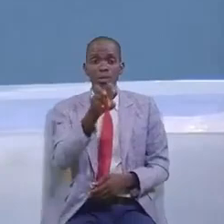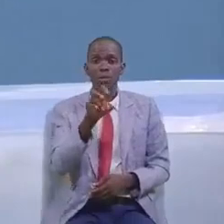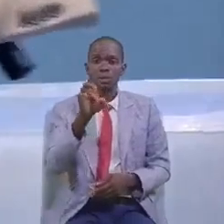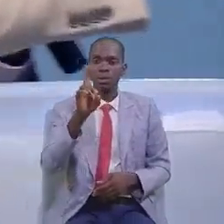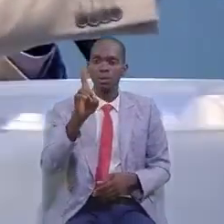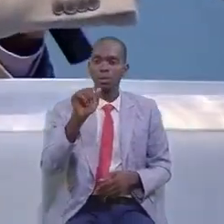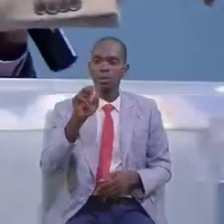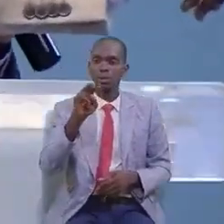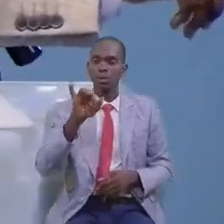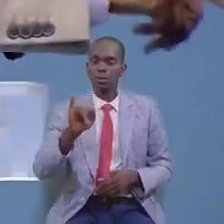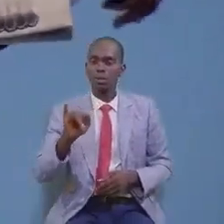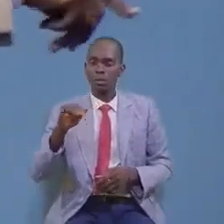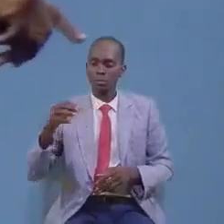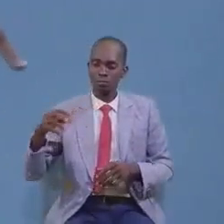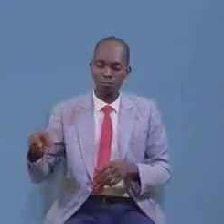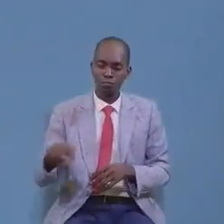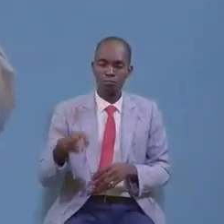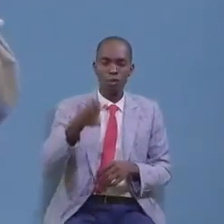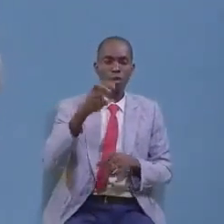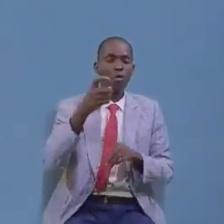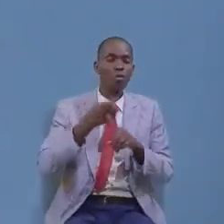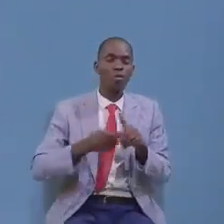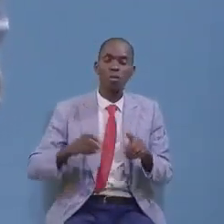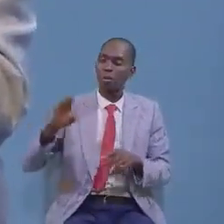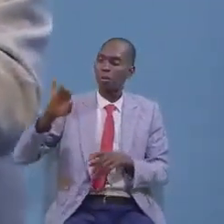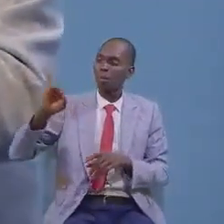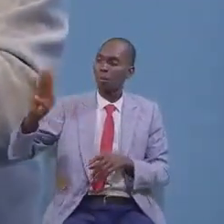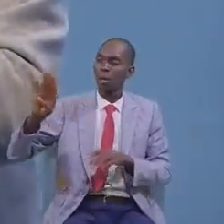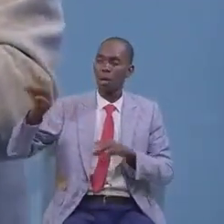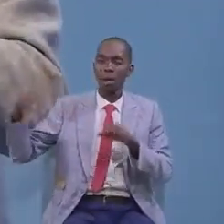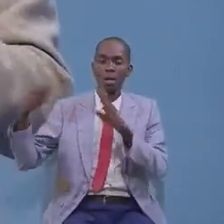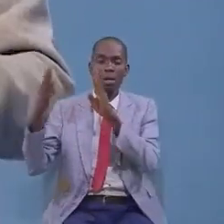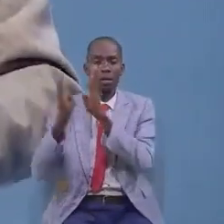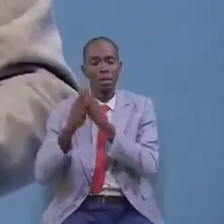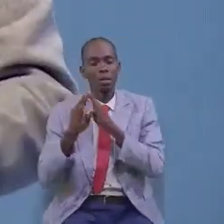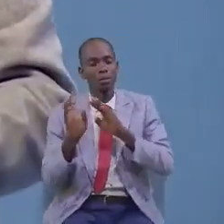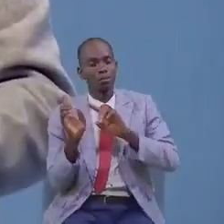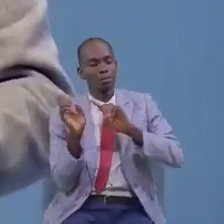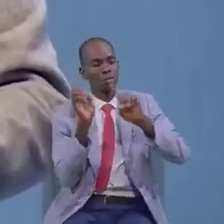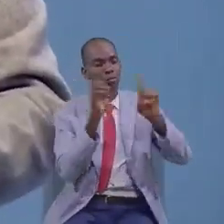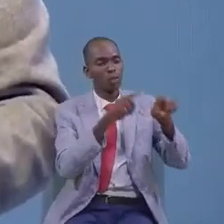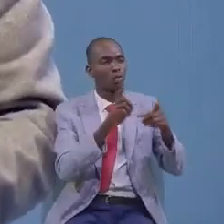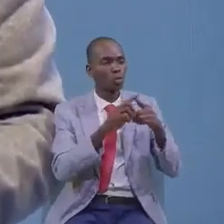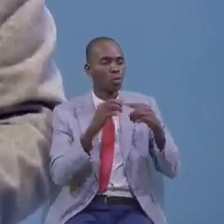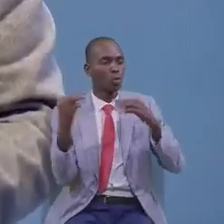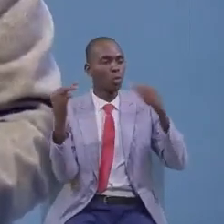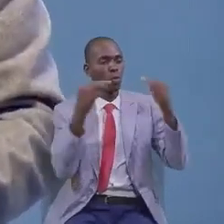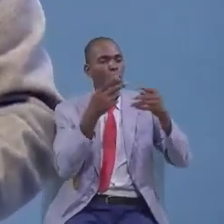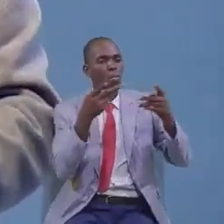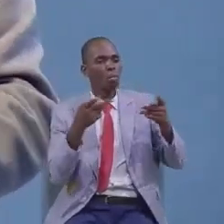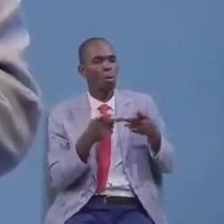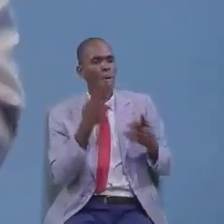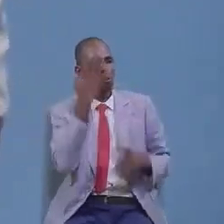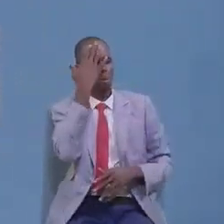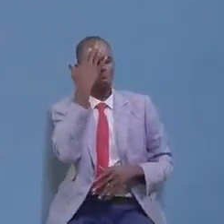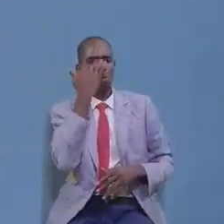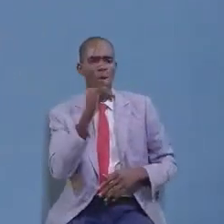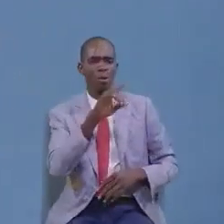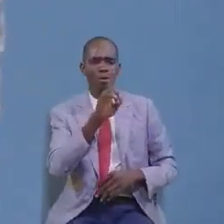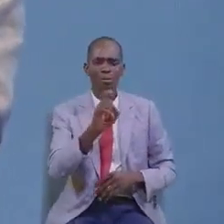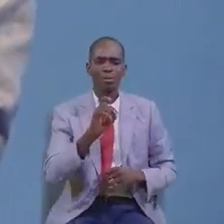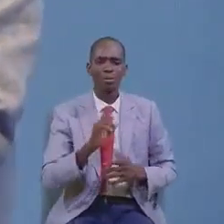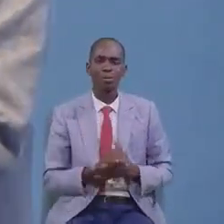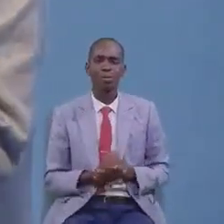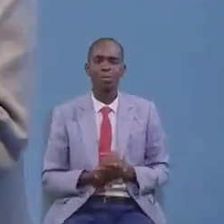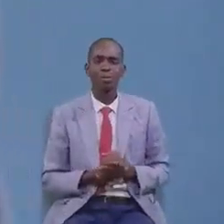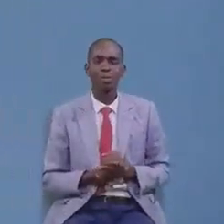took from Bethlehem and went to the battlefield. Why? Bethlehem nunchi yuddha